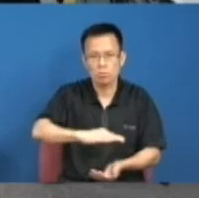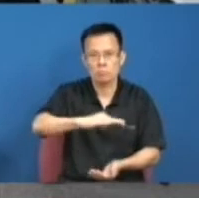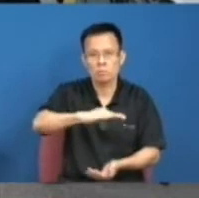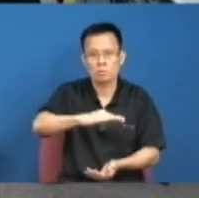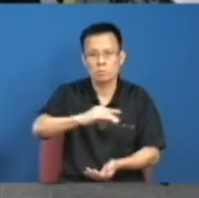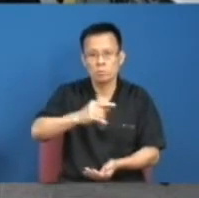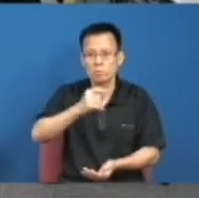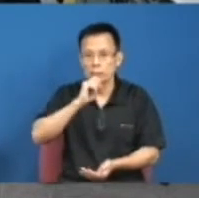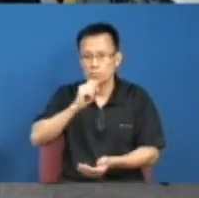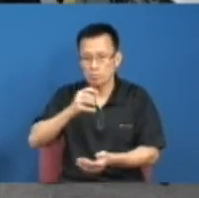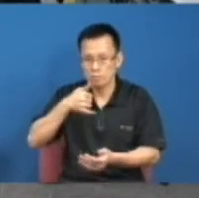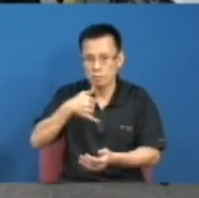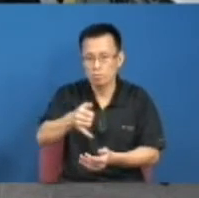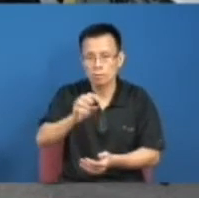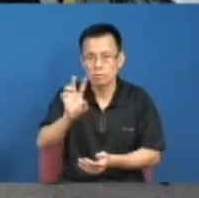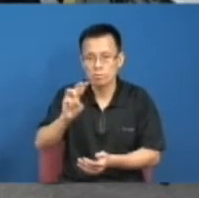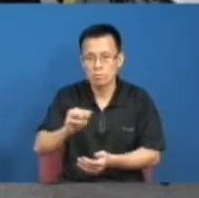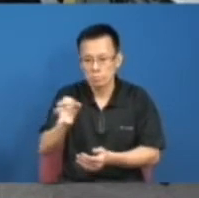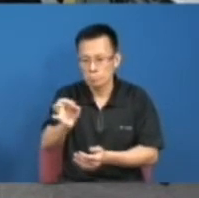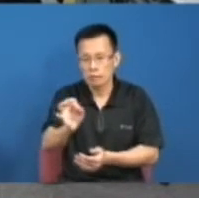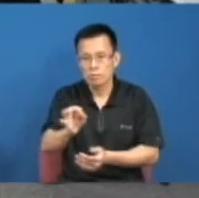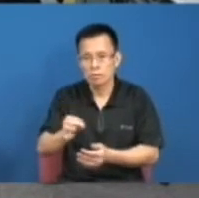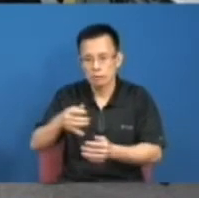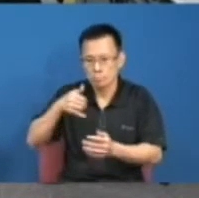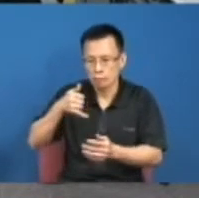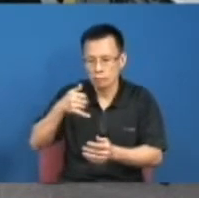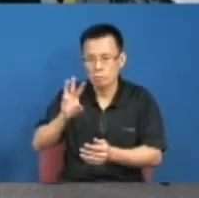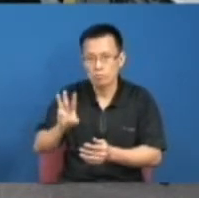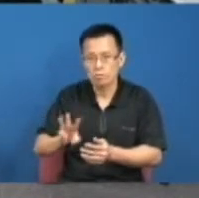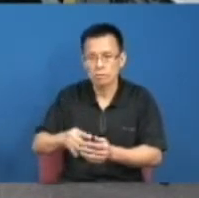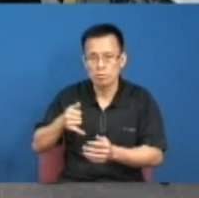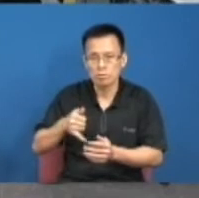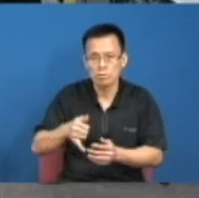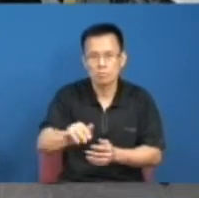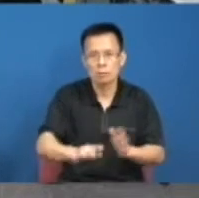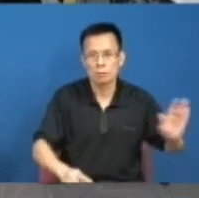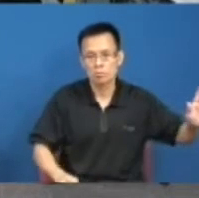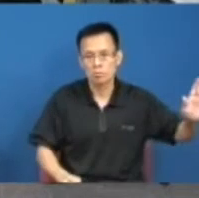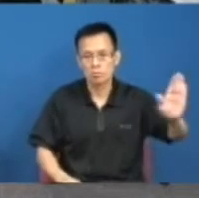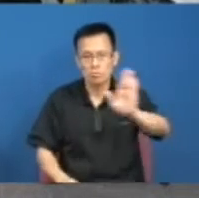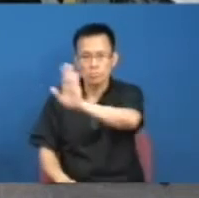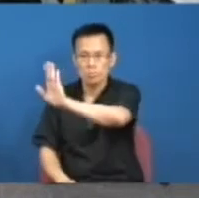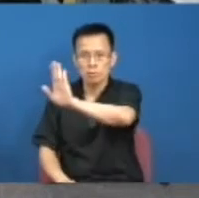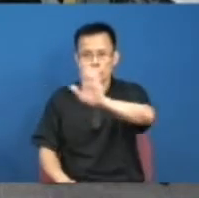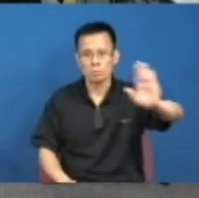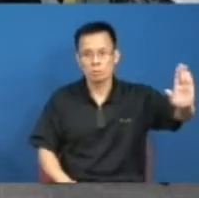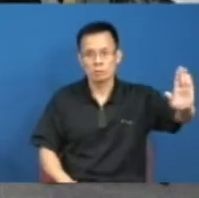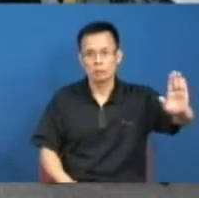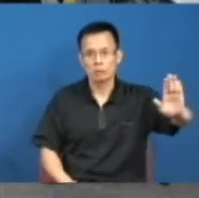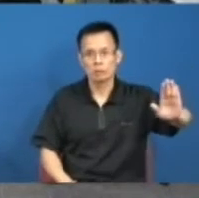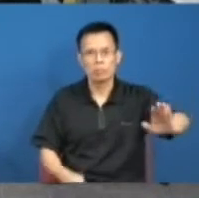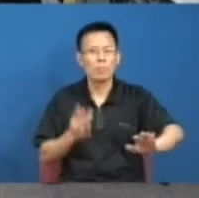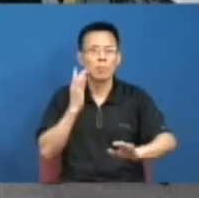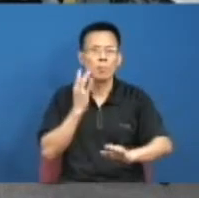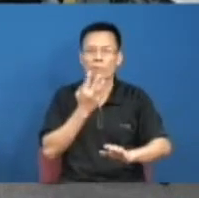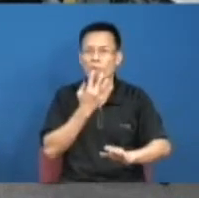佢就容易啲走咗去。同埋咧，唔知係咪阿坡姐話燙窗咧，始終咧都係避免唔到滲